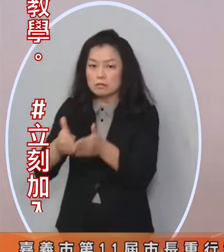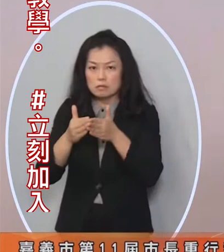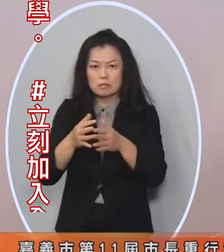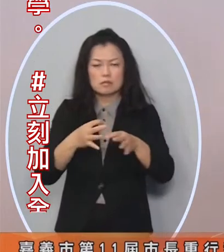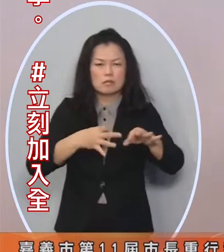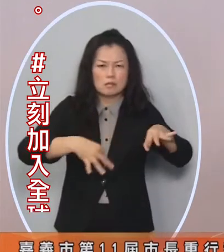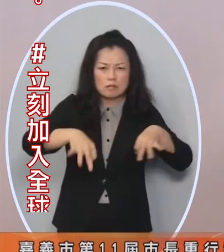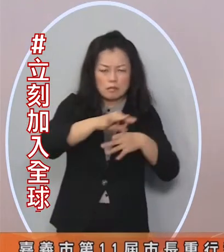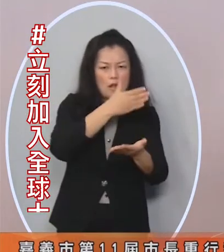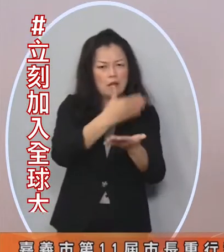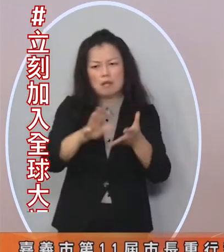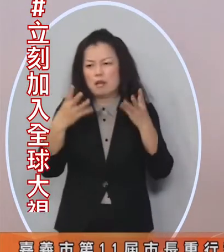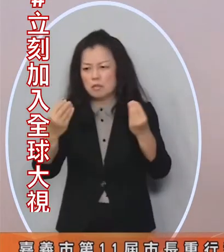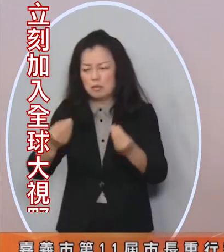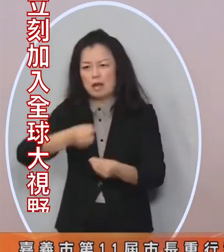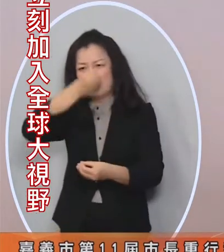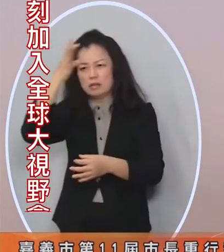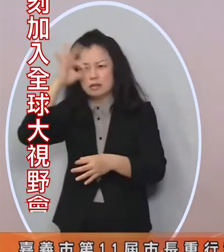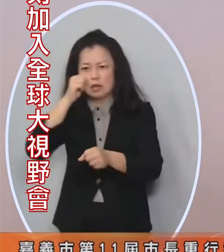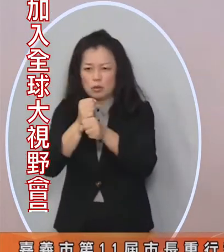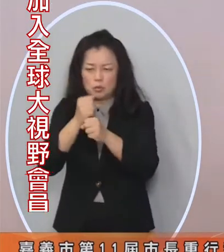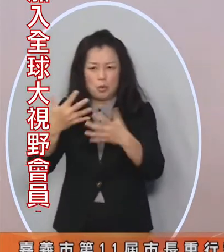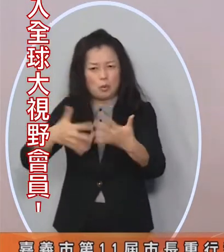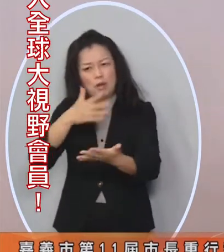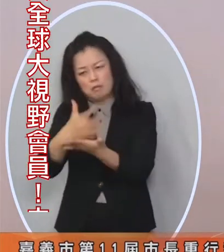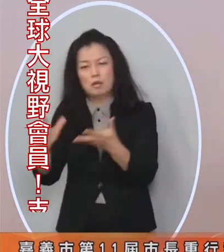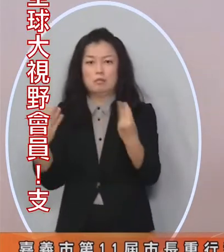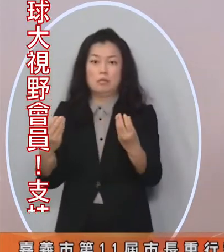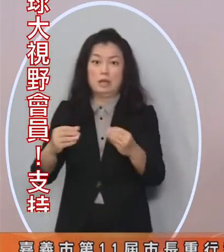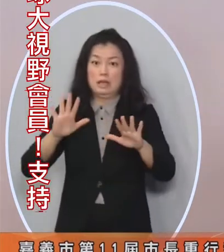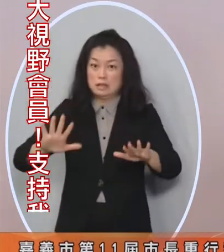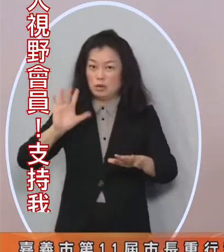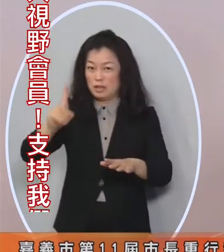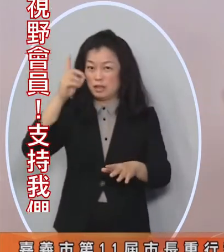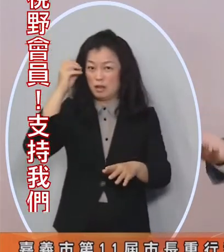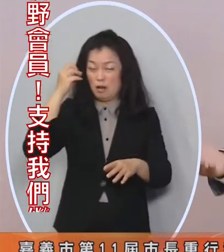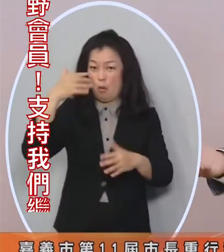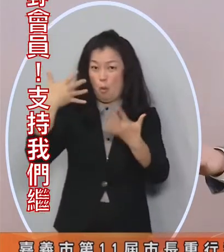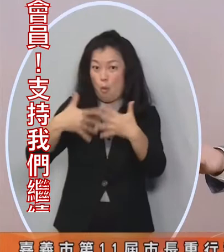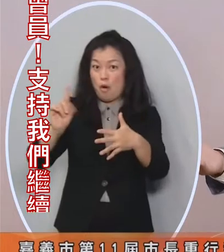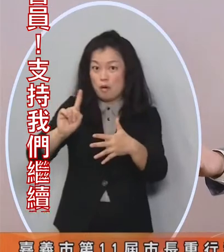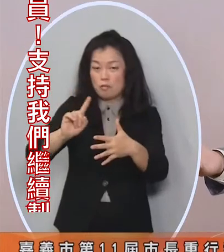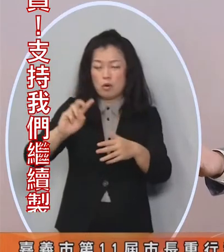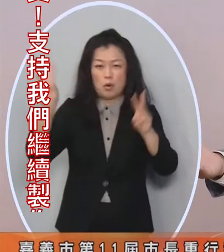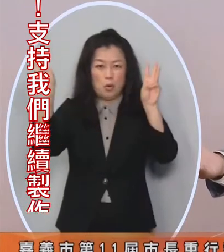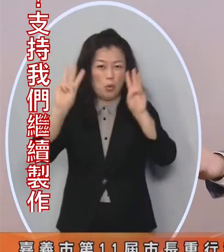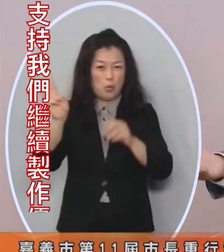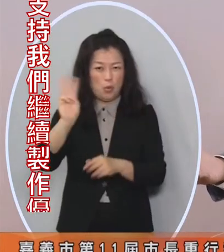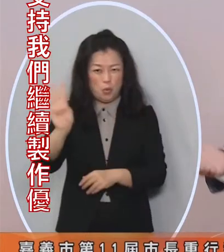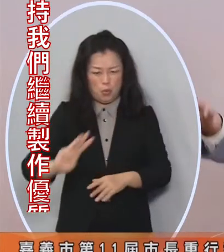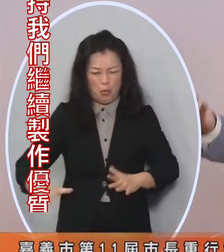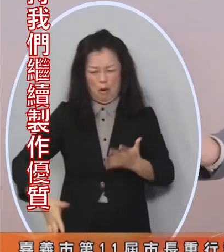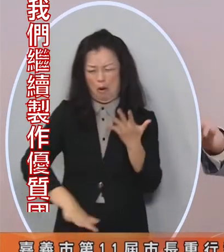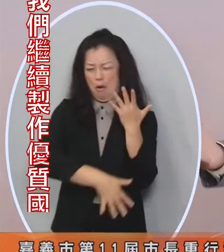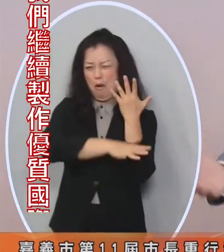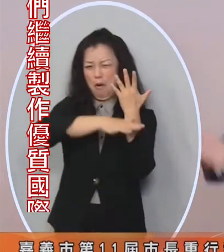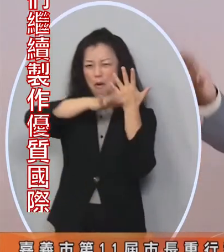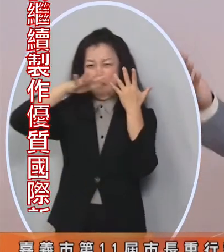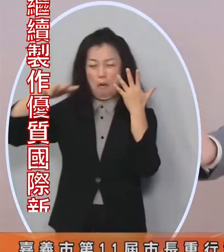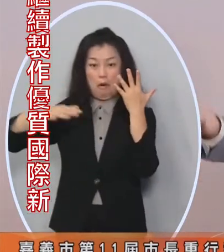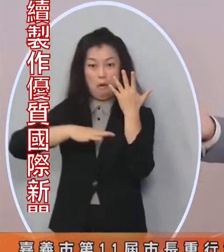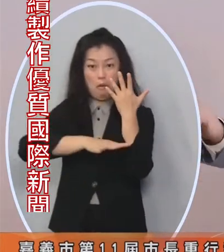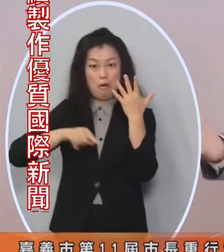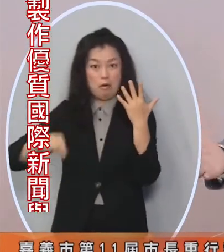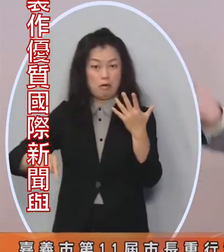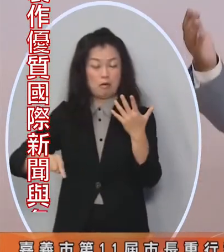青年人就业的问题没有解决，我们现在还有一个问题，淹水问题。刚刚郑凯森候选人也提到这个问题，淹水问